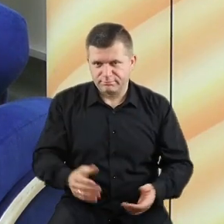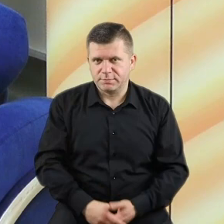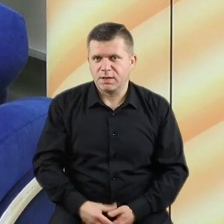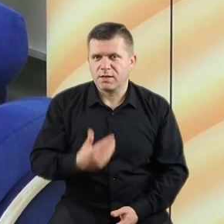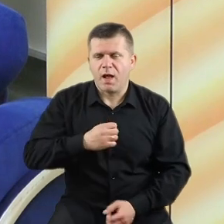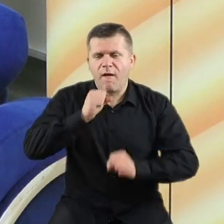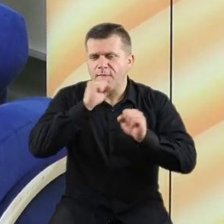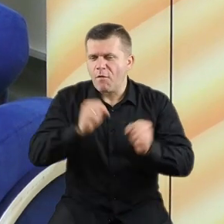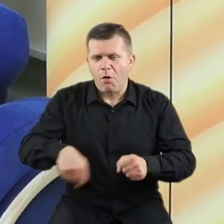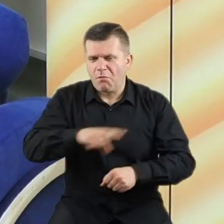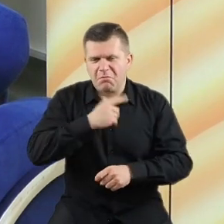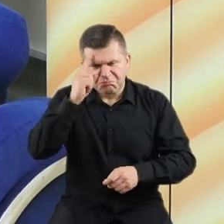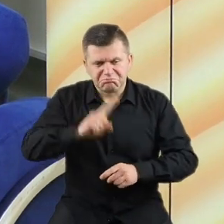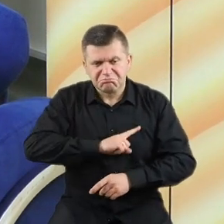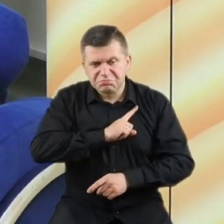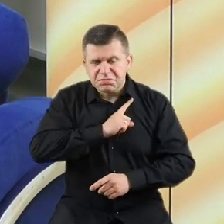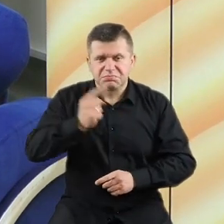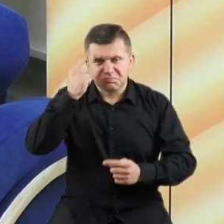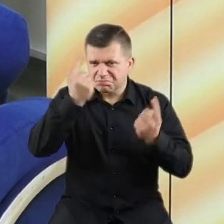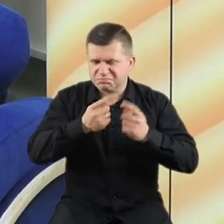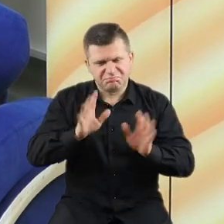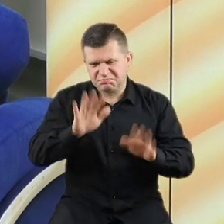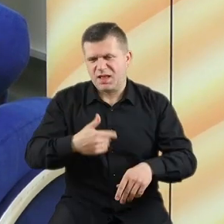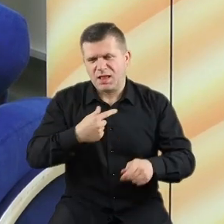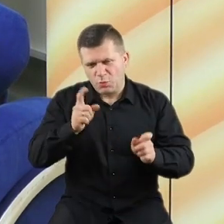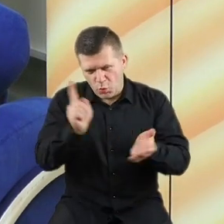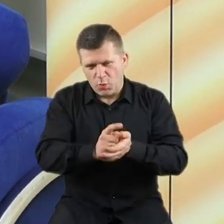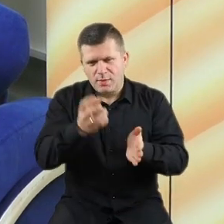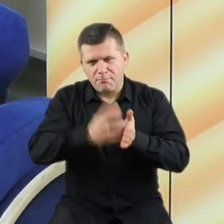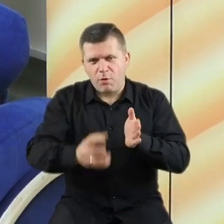Ale ja się w ogóle tym faktem nie przejmuję. Jakoś się dogaduję.